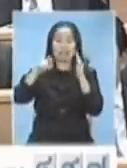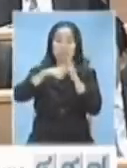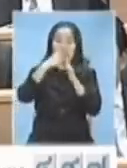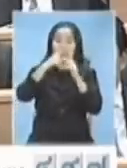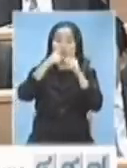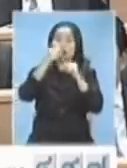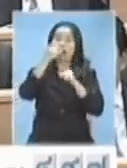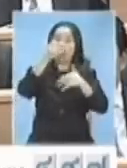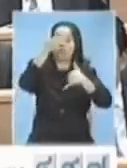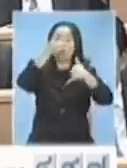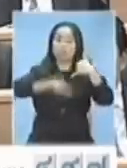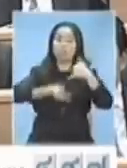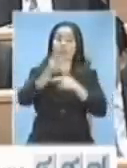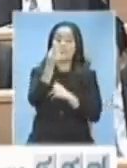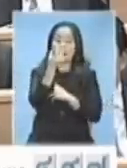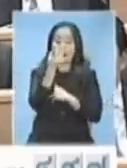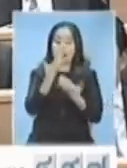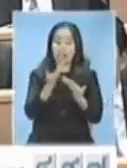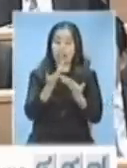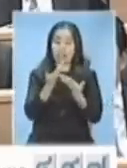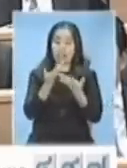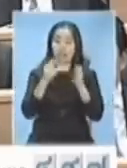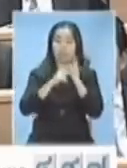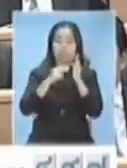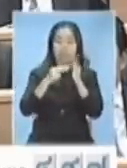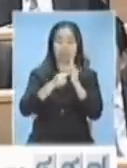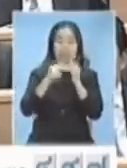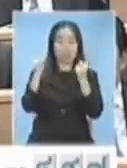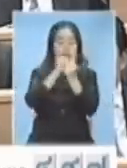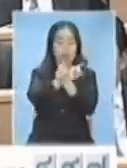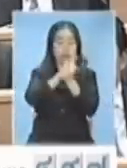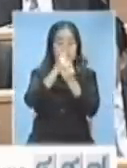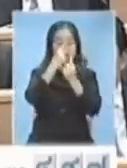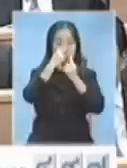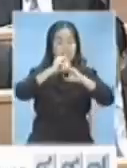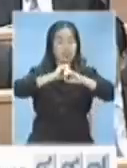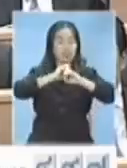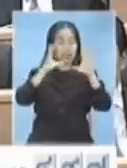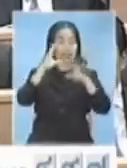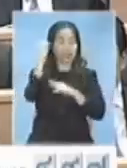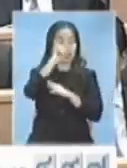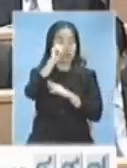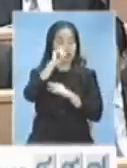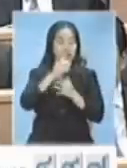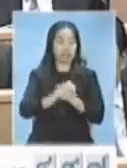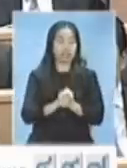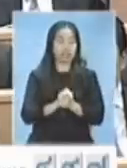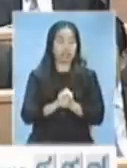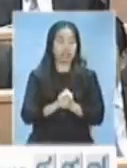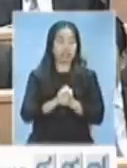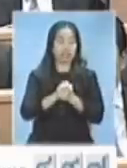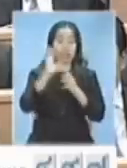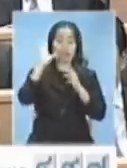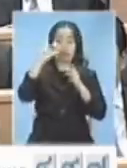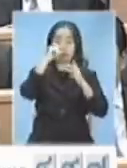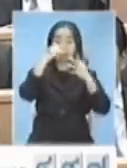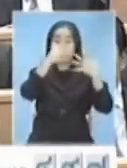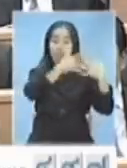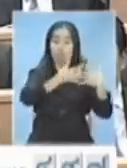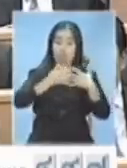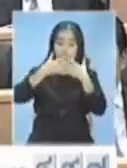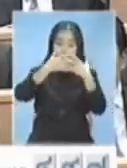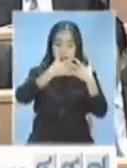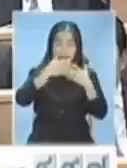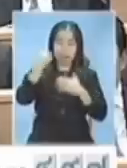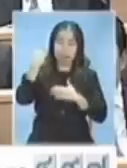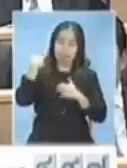นักนายกเริ่มจากคำถามที่ว่าก่อนการแต่งตั้งนายกรัฐมนตรีทราบหรือไม่ว่านางนฤณีนั้นเป็นบุคคล